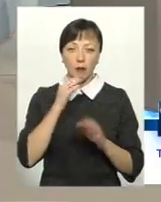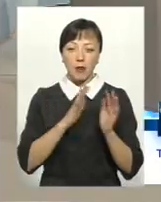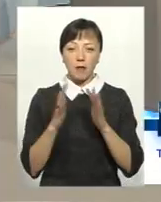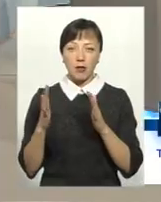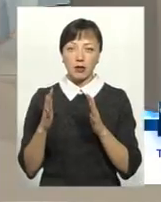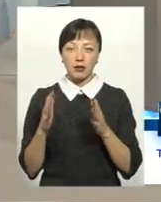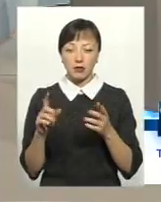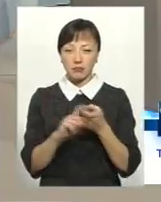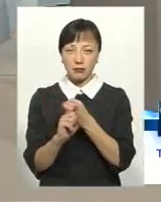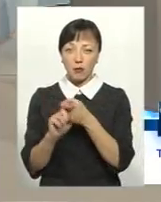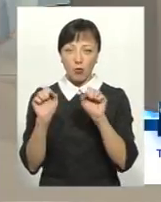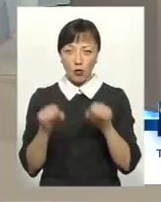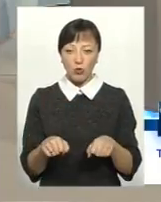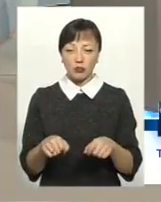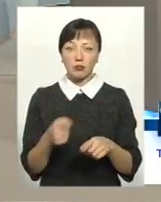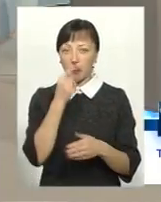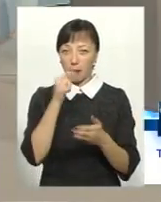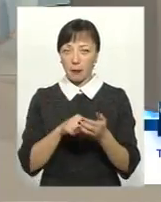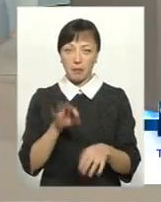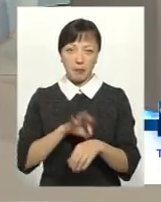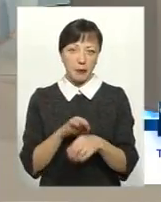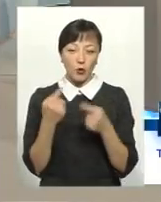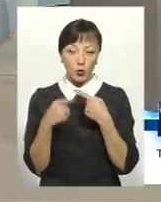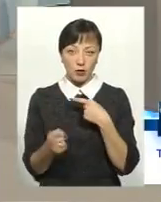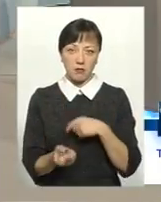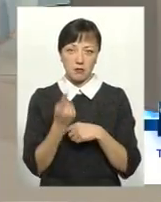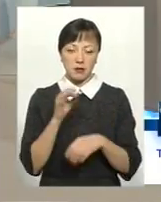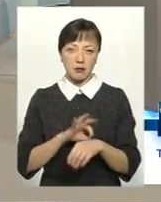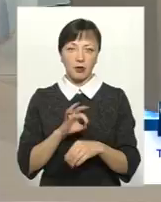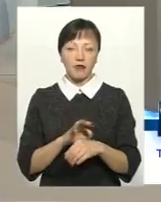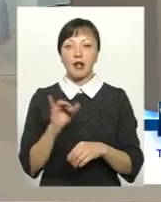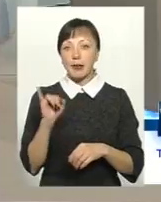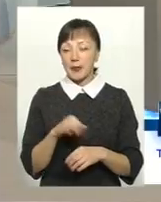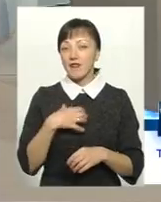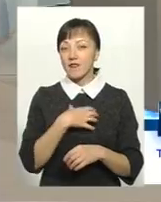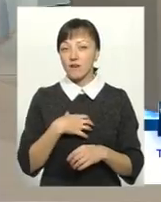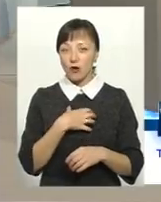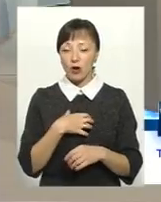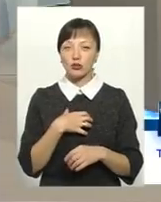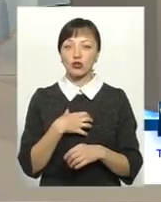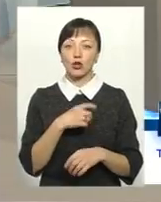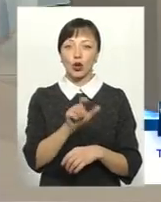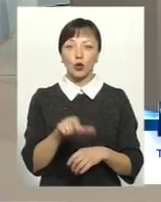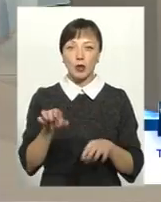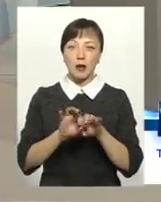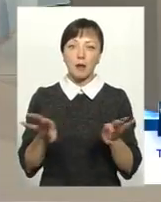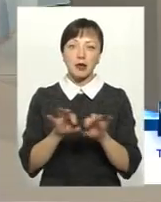моментов соприкосновения, где мы можем заразиться другим каким-то заболеванием. И вот важно людям